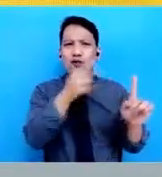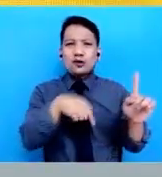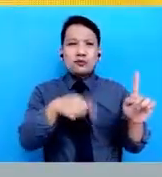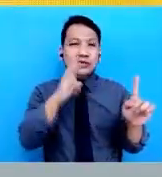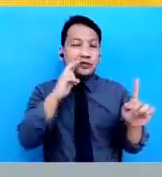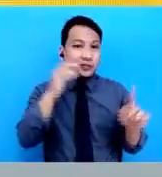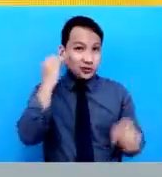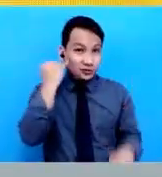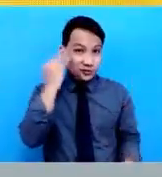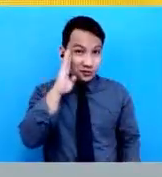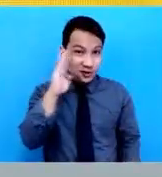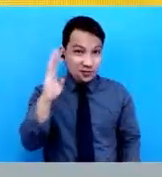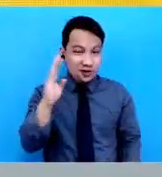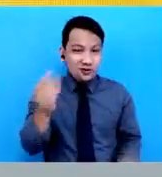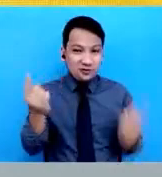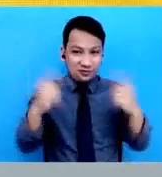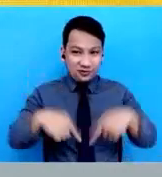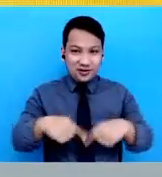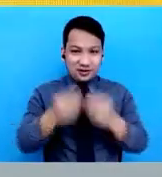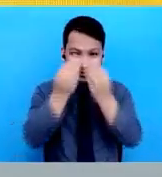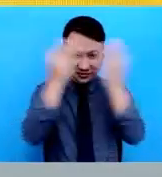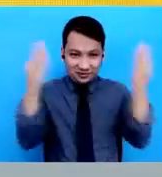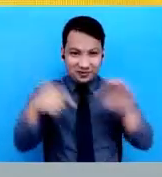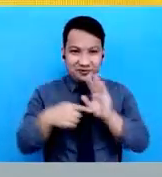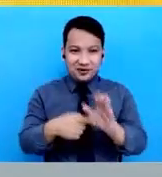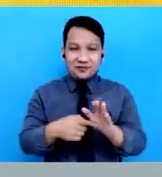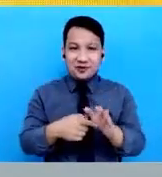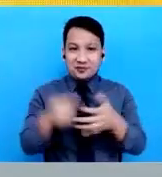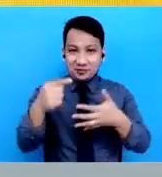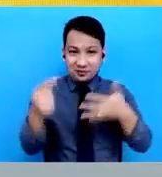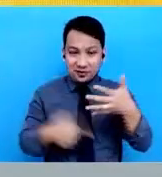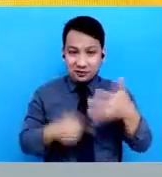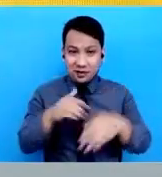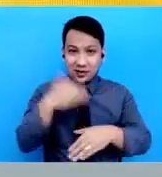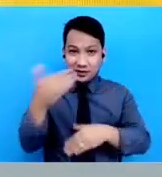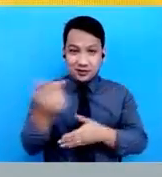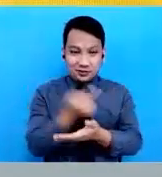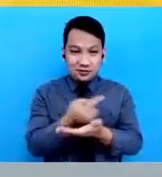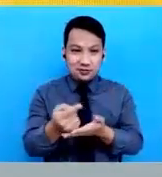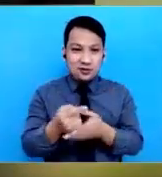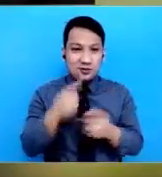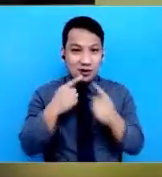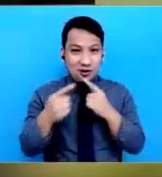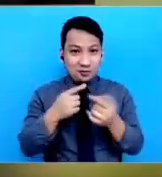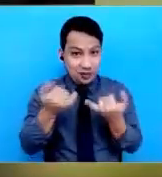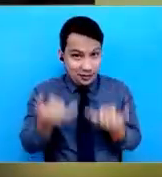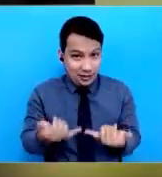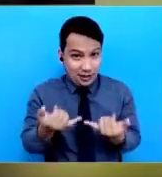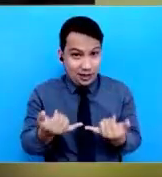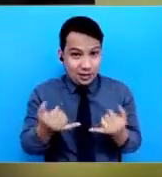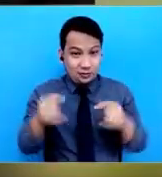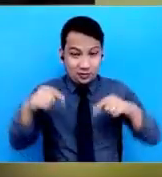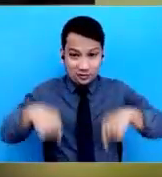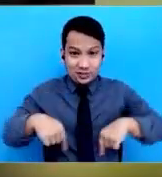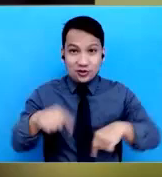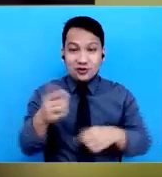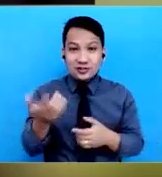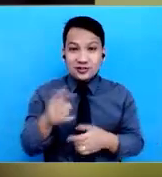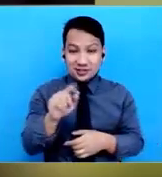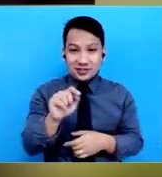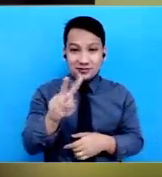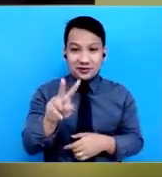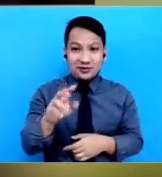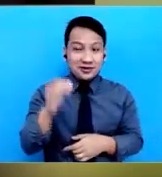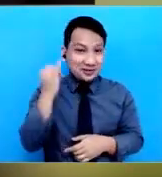At para bigyan tayo ng patikim sa mga dapat abangan sa mga susunod na araw, makakapanayan po natin mismo dito si